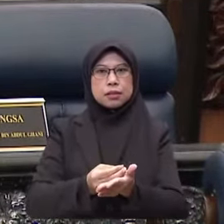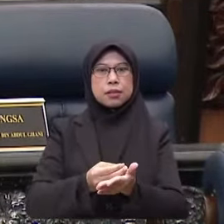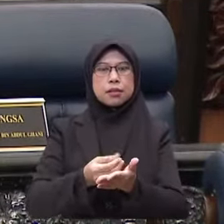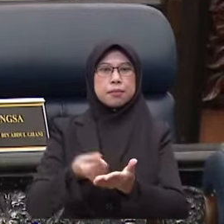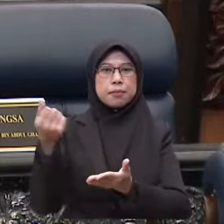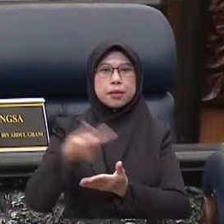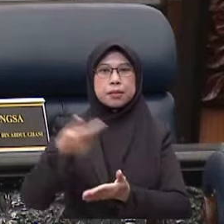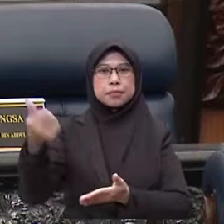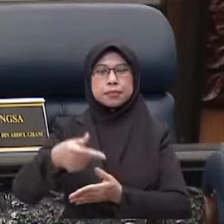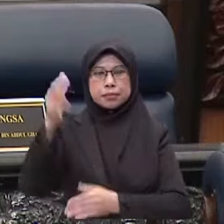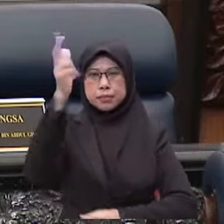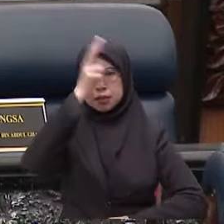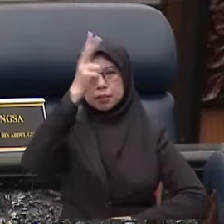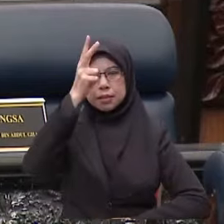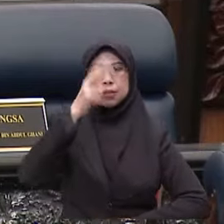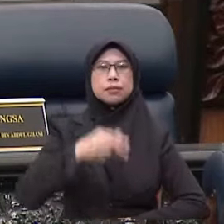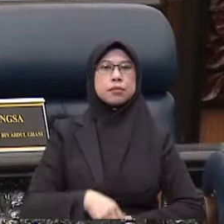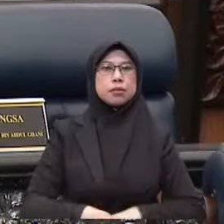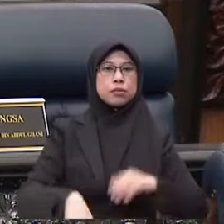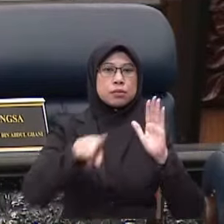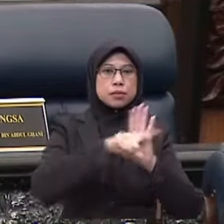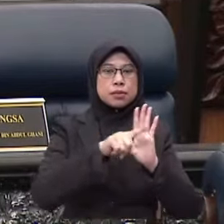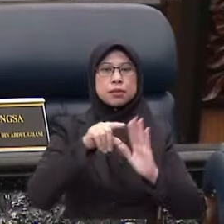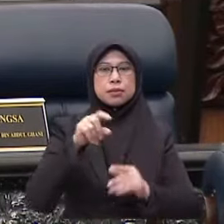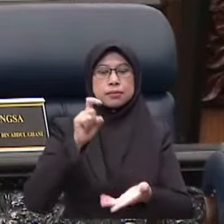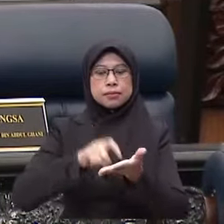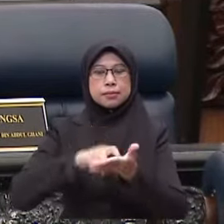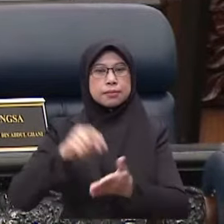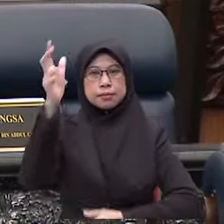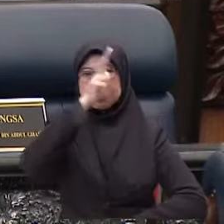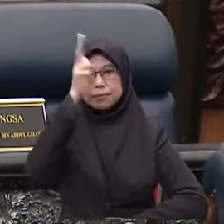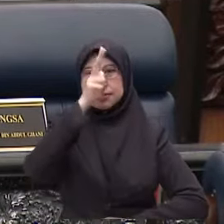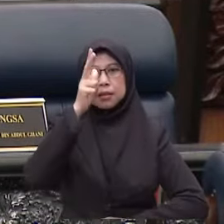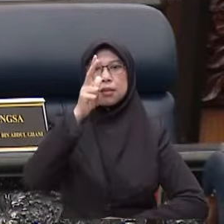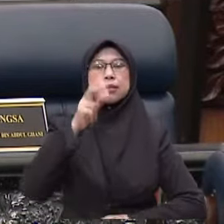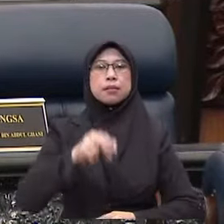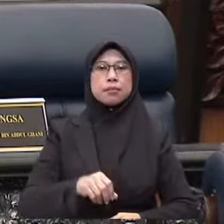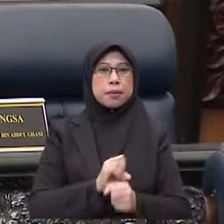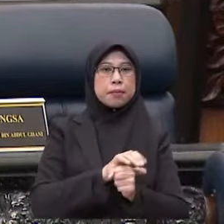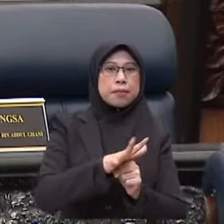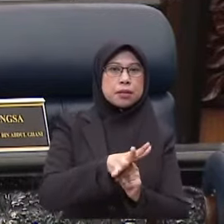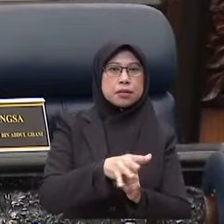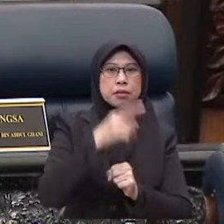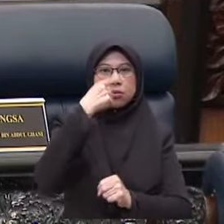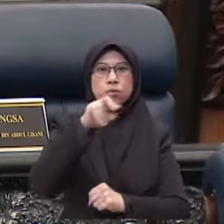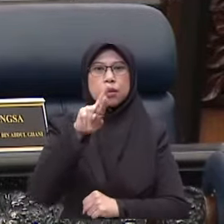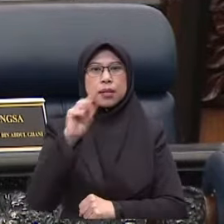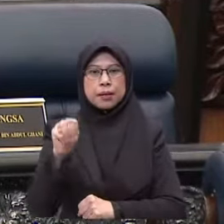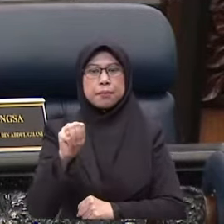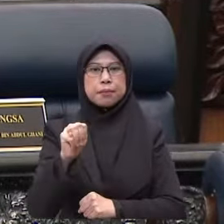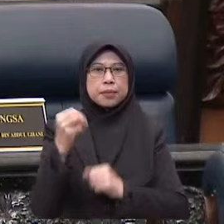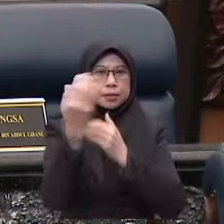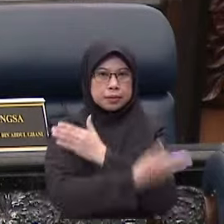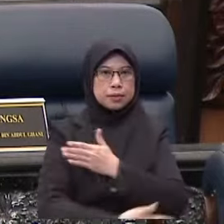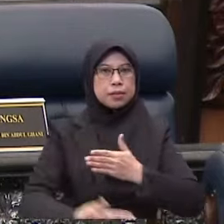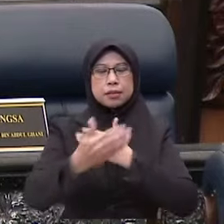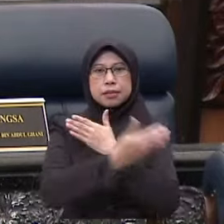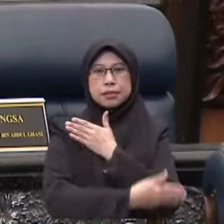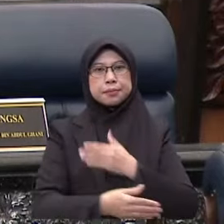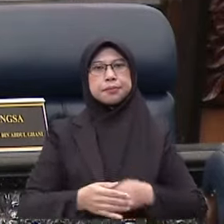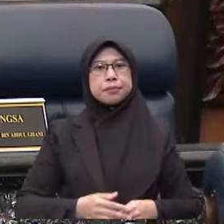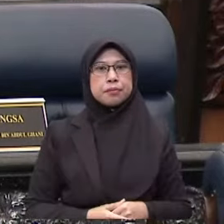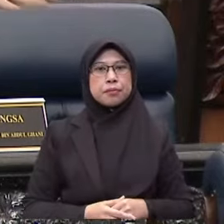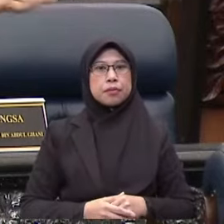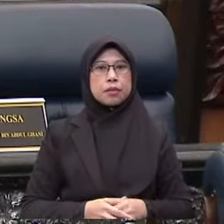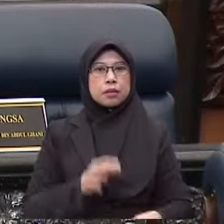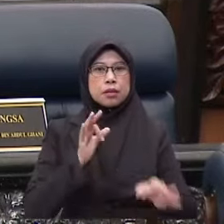kerajaan termasuk defisit dan hutang kerajaan yang akan memberi kesan kepada mata Wang sesebuah negara sebab itu dari segi